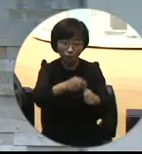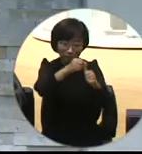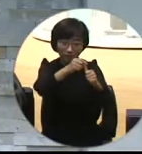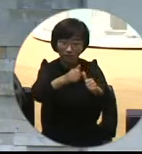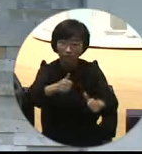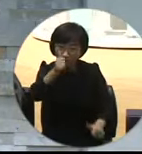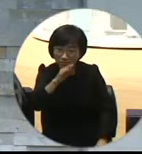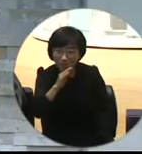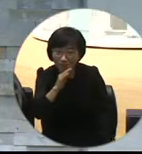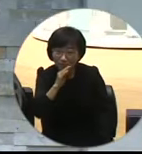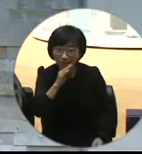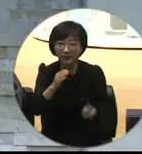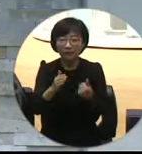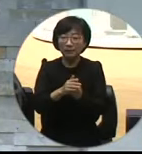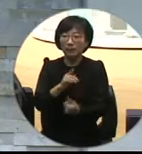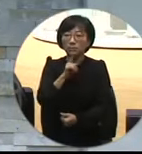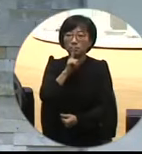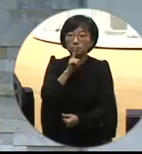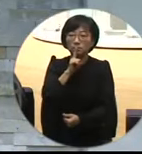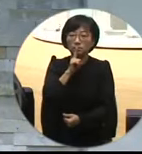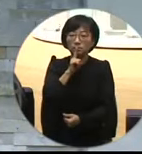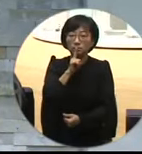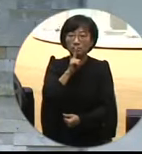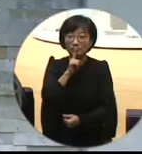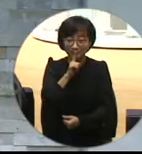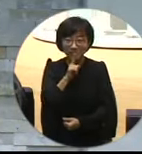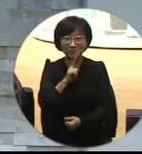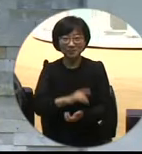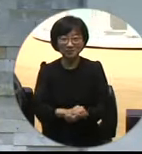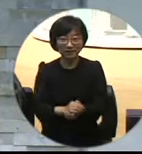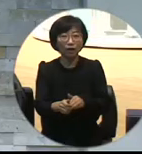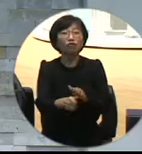예수님께서 굳이 손 마른 자를 안식일에